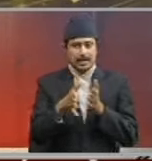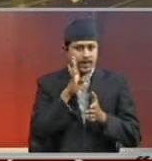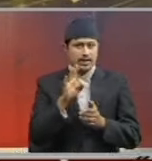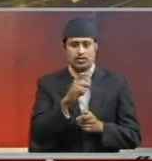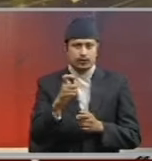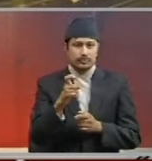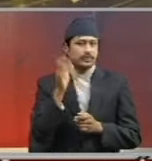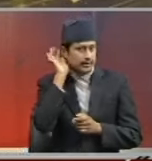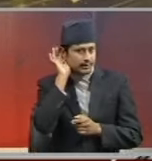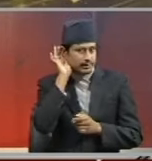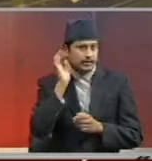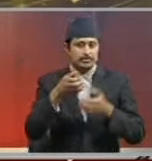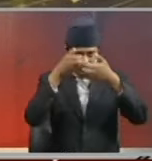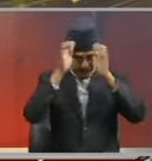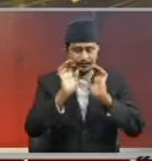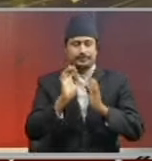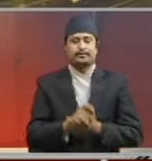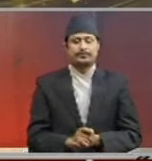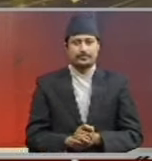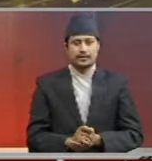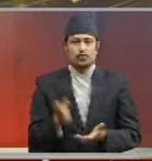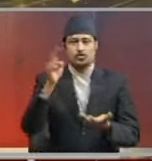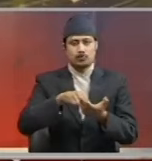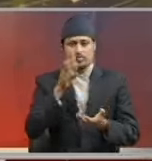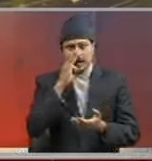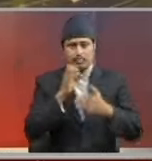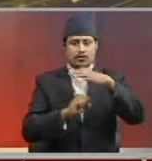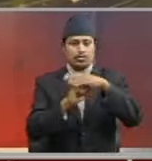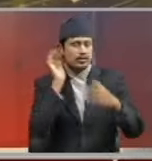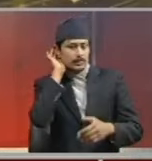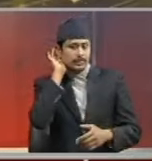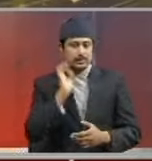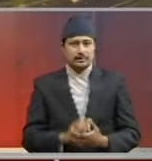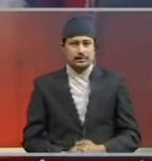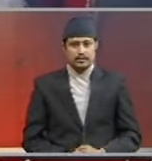भाषाको खबरका लागि हामीसँग हुनुहुन्छ विनोद कपाले। सुरुमा मूल खबर।